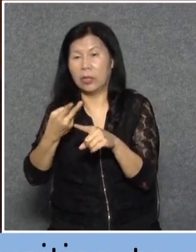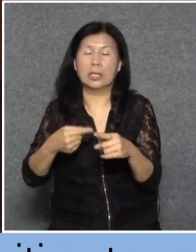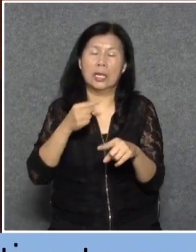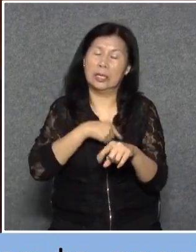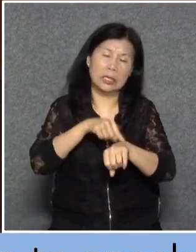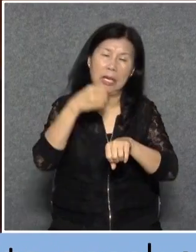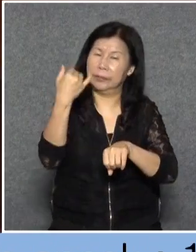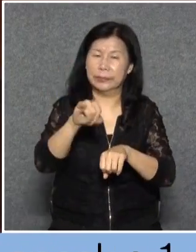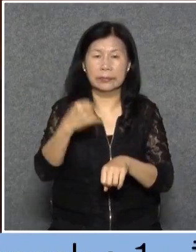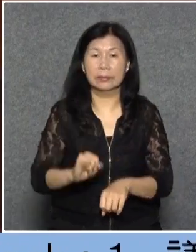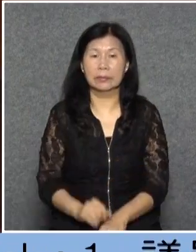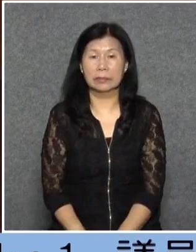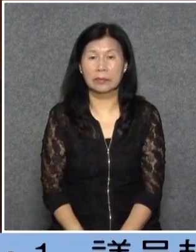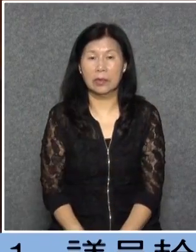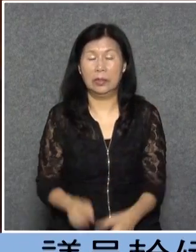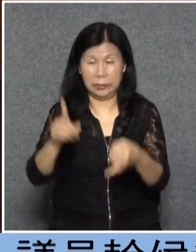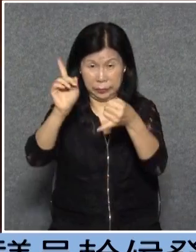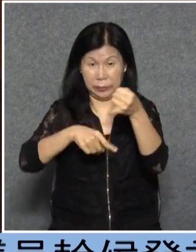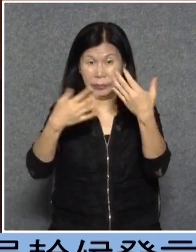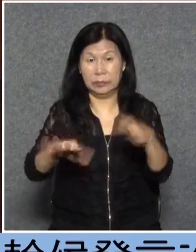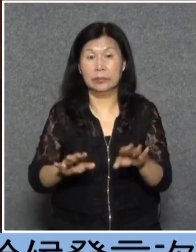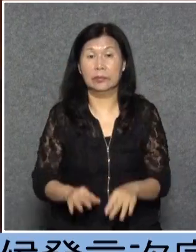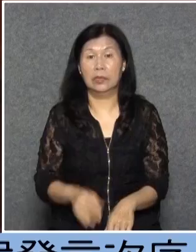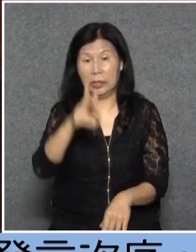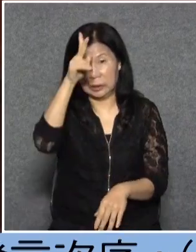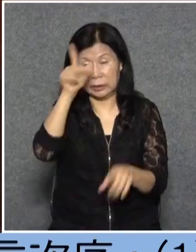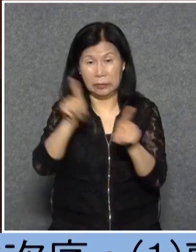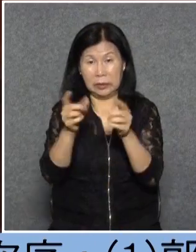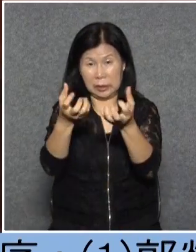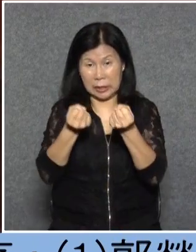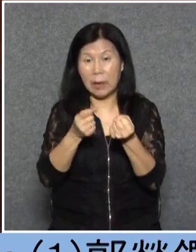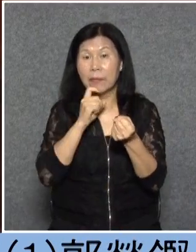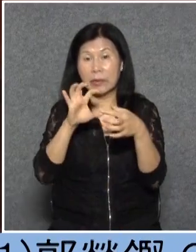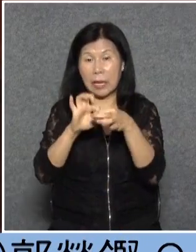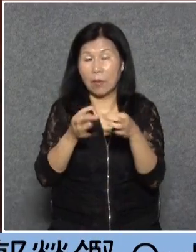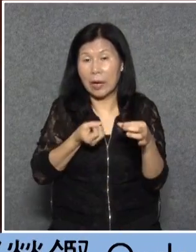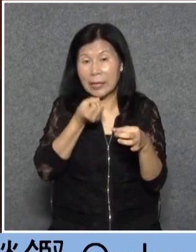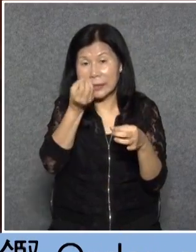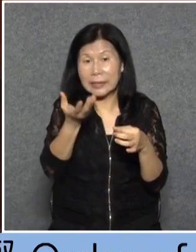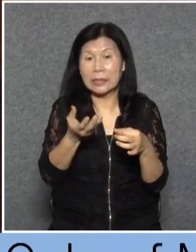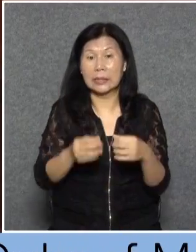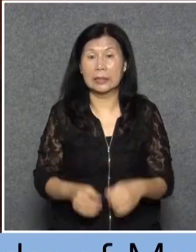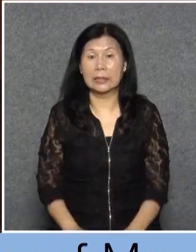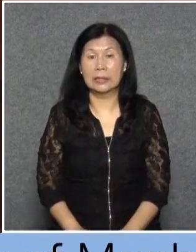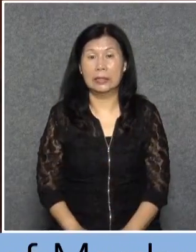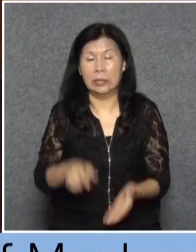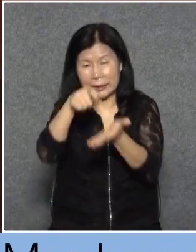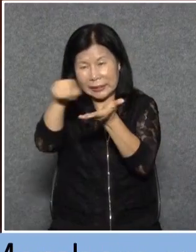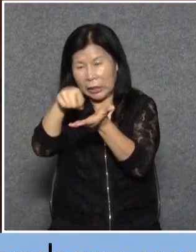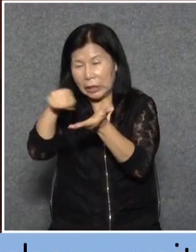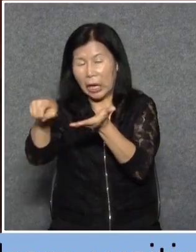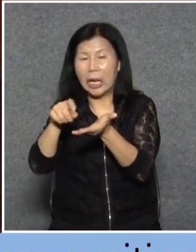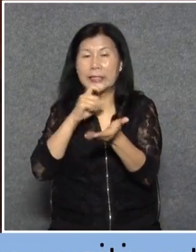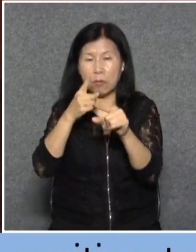咁啊？咁但係到最後咧，即係政府都接納咗我大部分嘅意見，就喺個行文嗰度，係